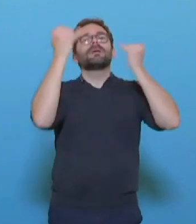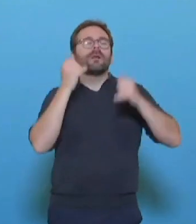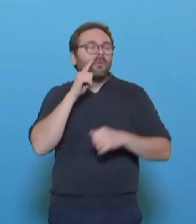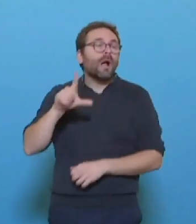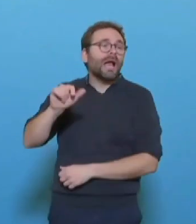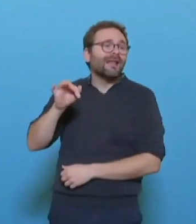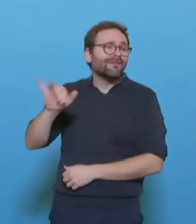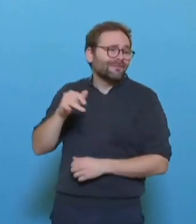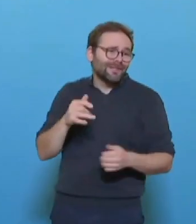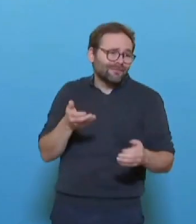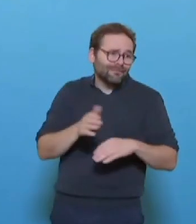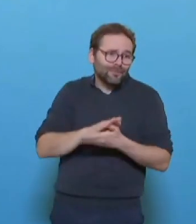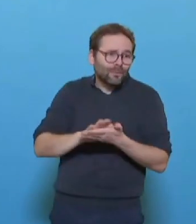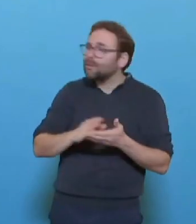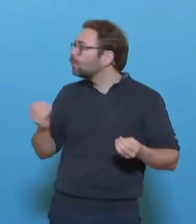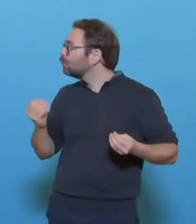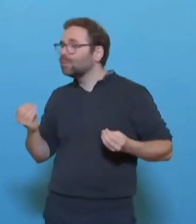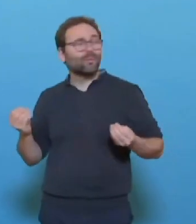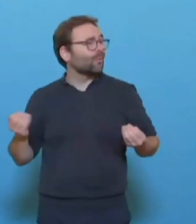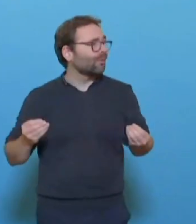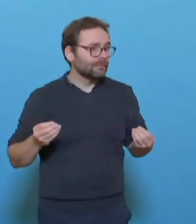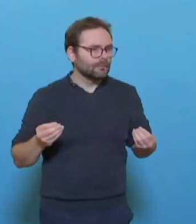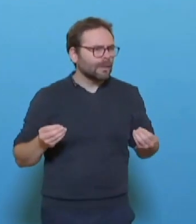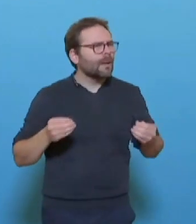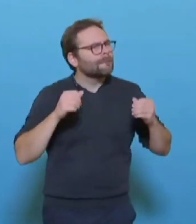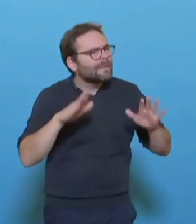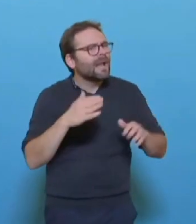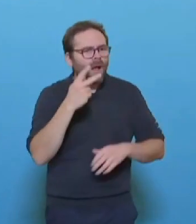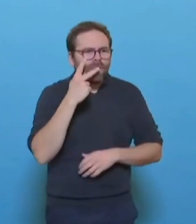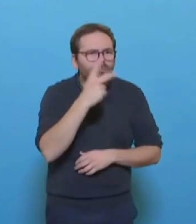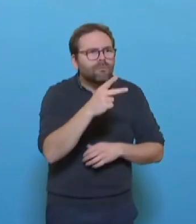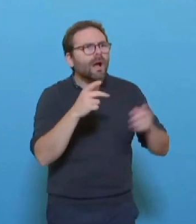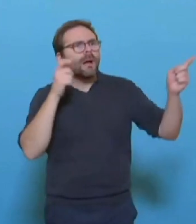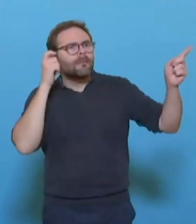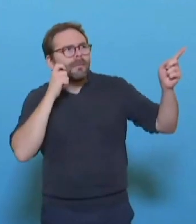insoumise tant que vous voulez, mais je ne les vois pas dans ses rangs. Par contre, les gens avec qui Héroï